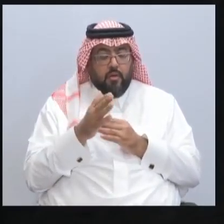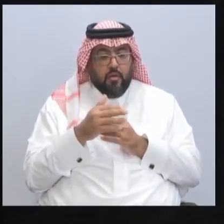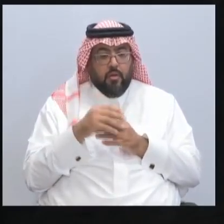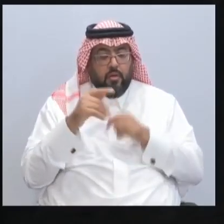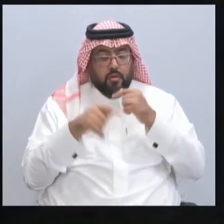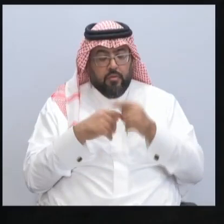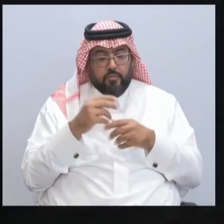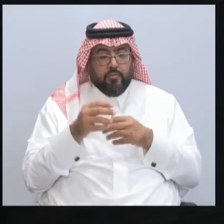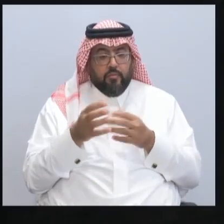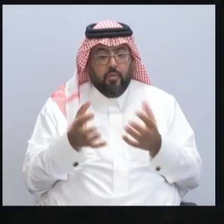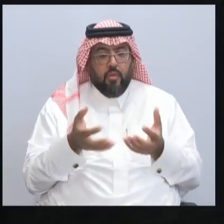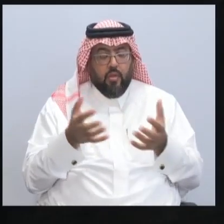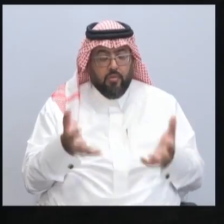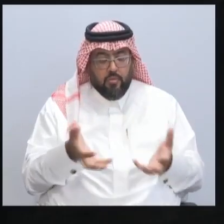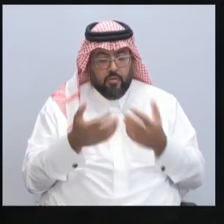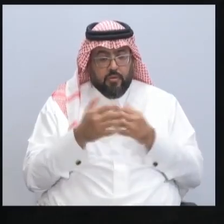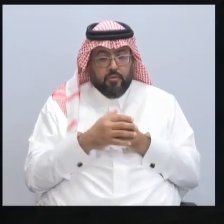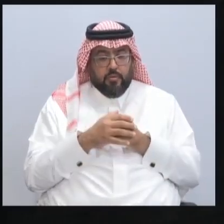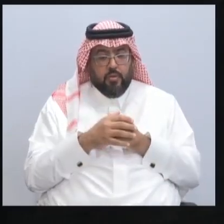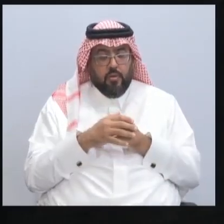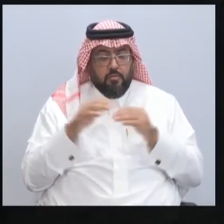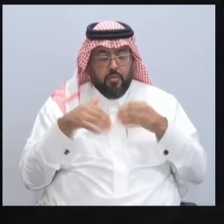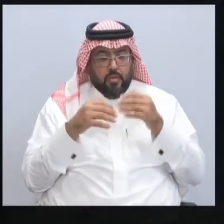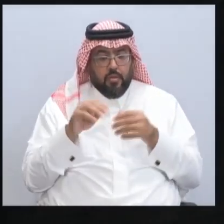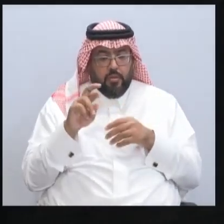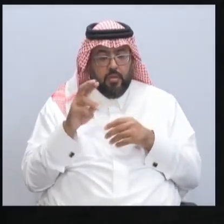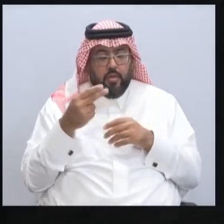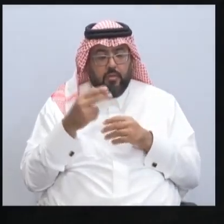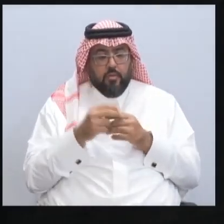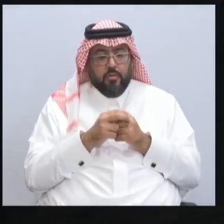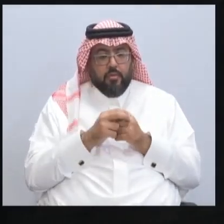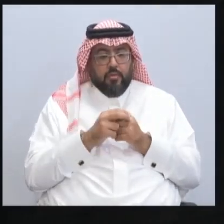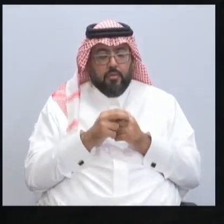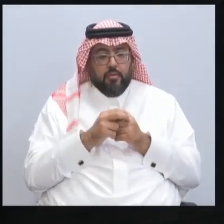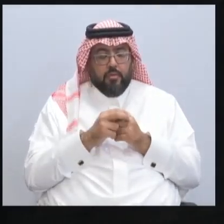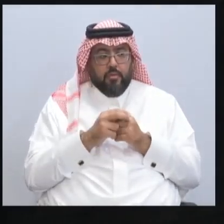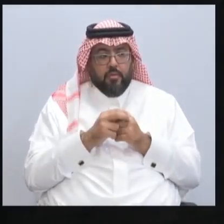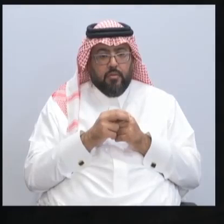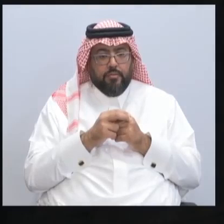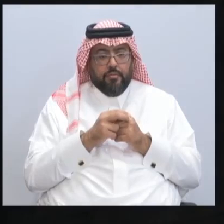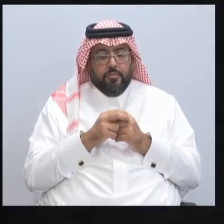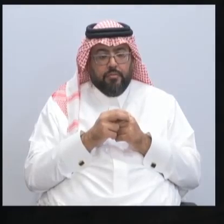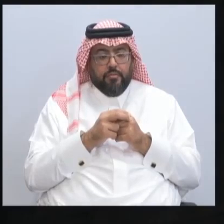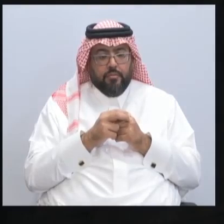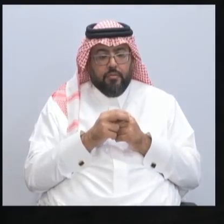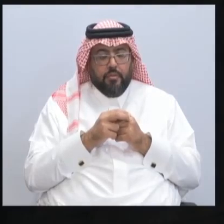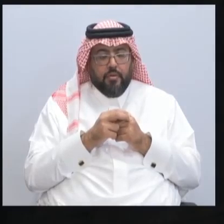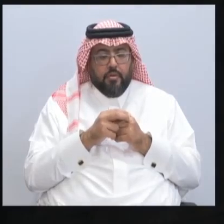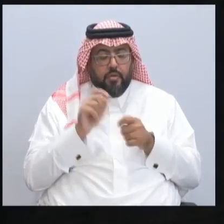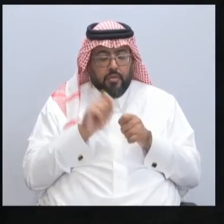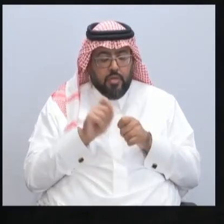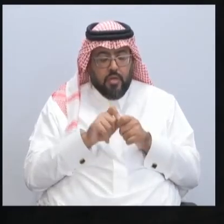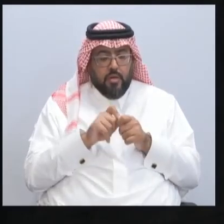كلها استخراج من الارض بعد الزراعه والثروه الحيوانيه والنفط والثروه المعدنيه تاتي